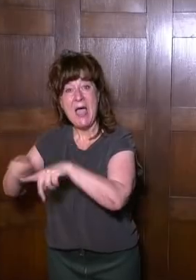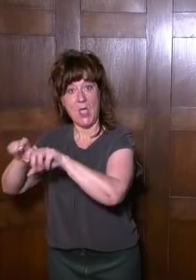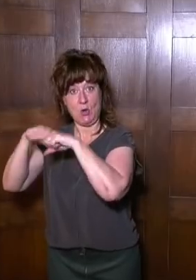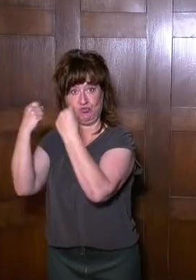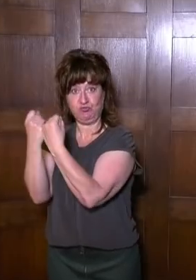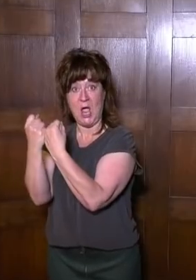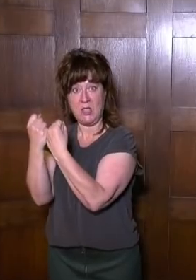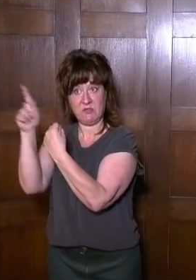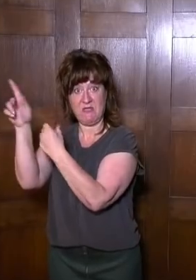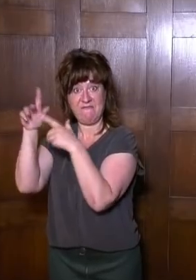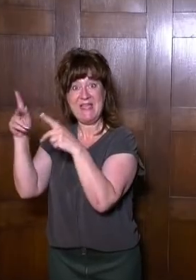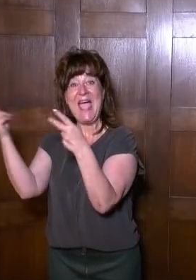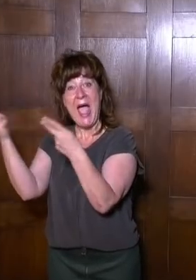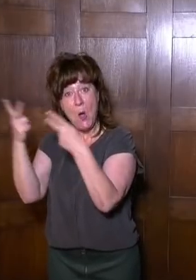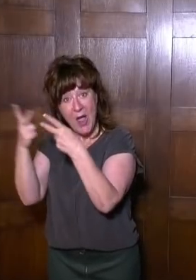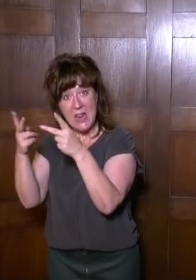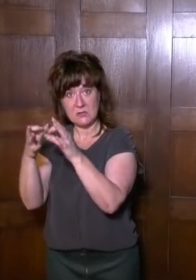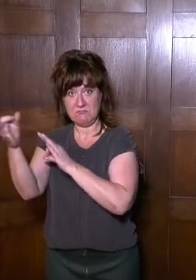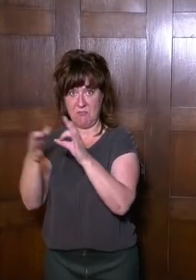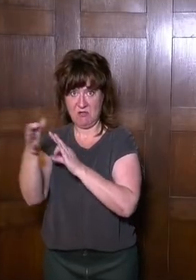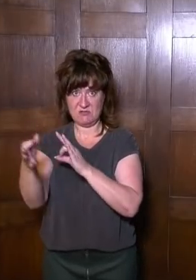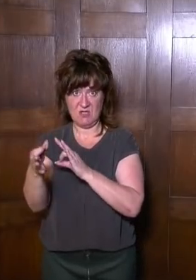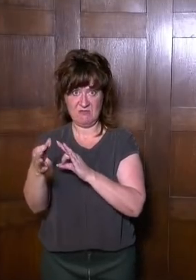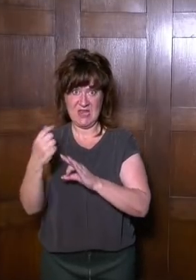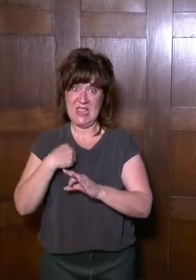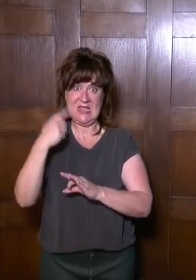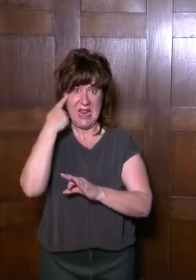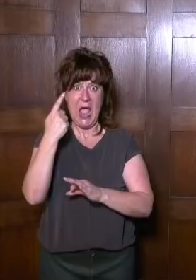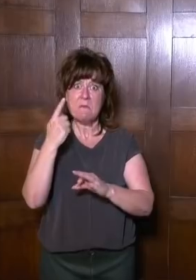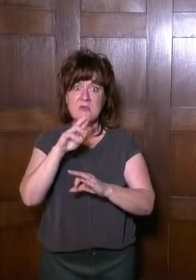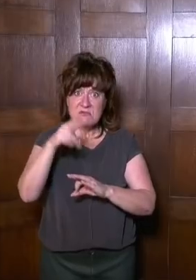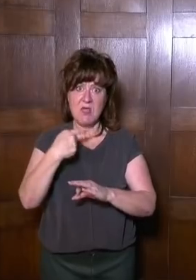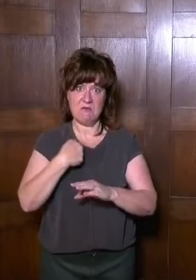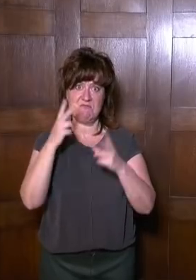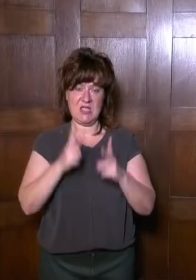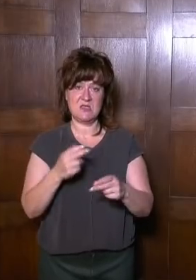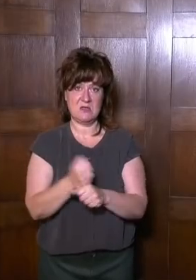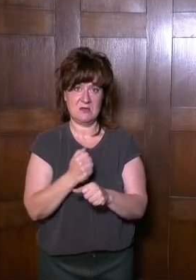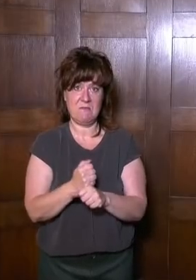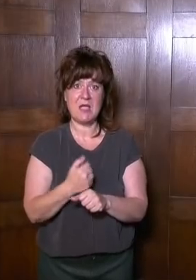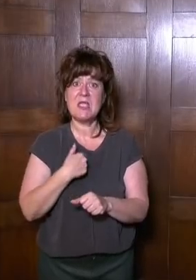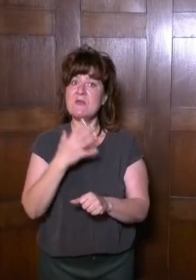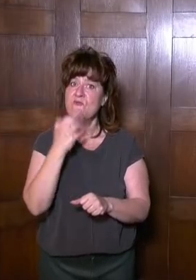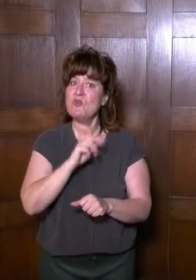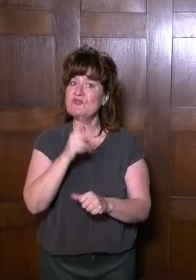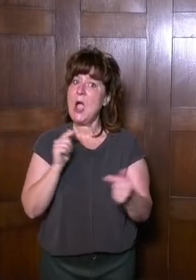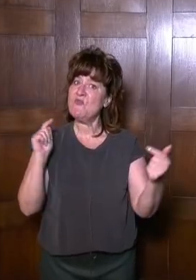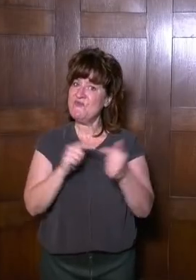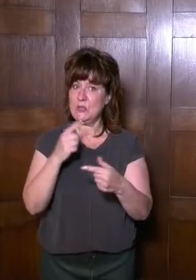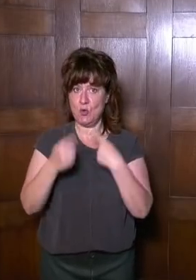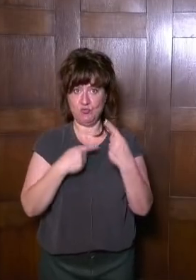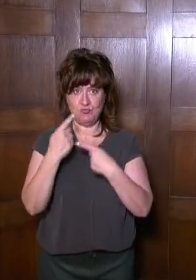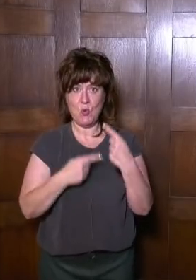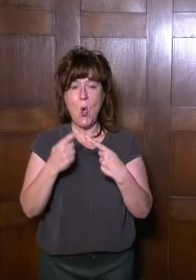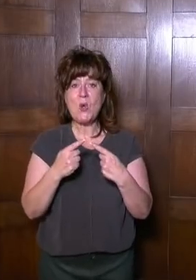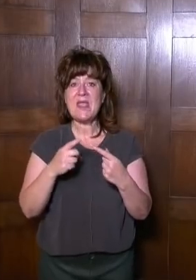ähnliche Maßnahmen ergriffen haben, die ist schon sehr hoch. Und ich möchte auch widersprechen, dass es politikhörige